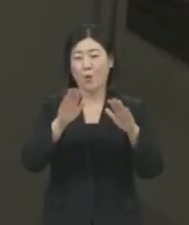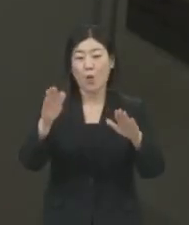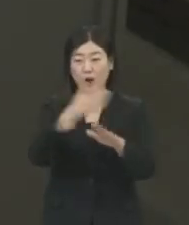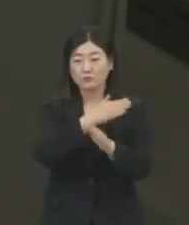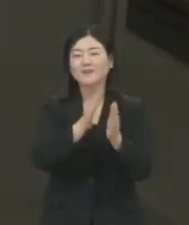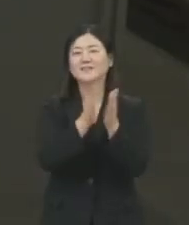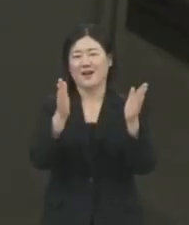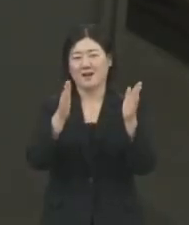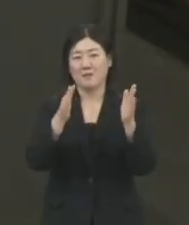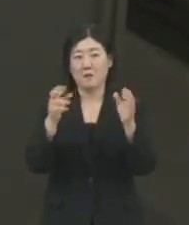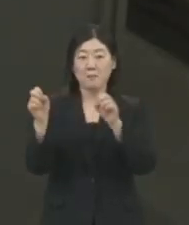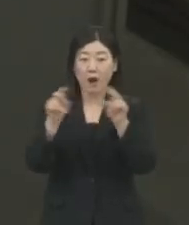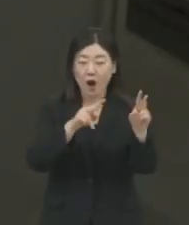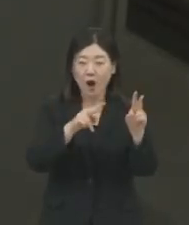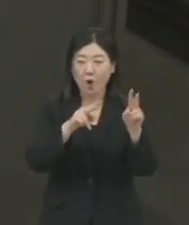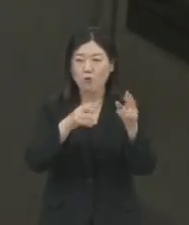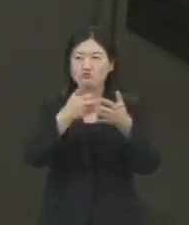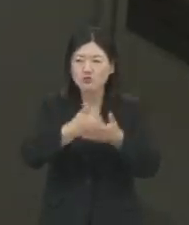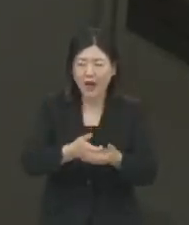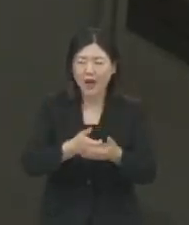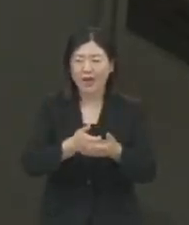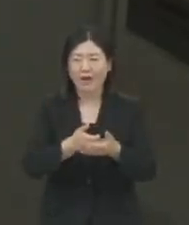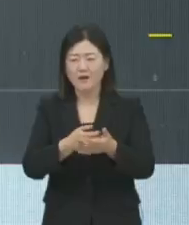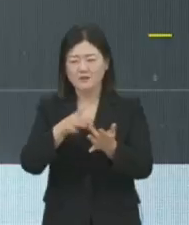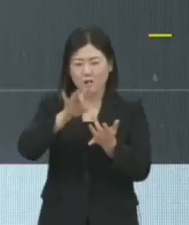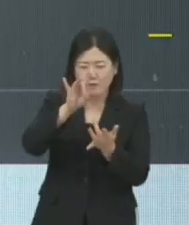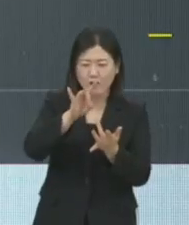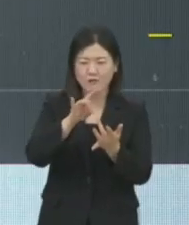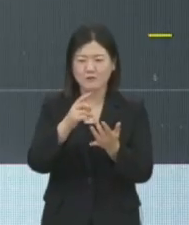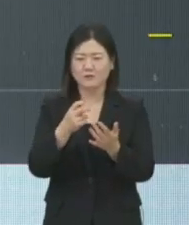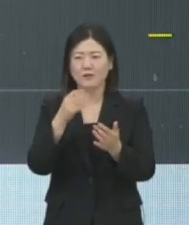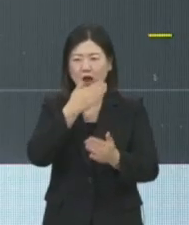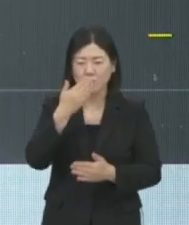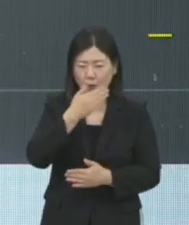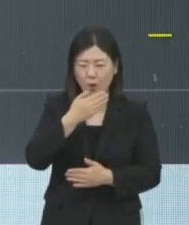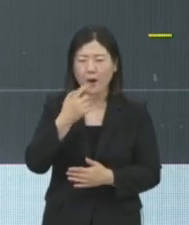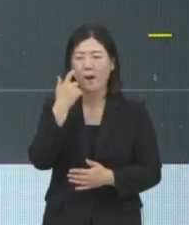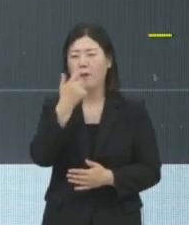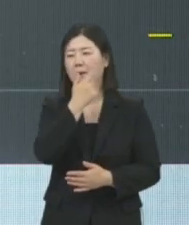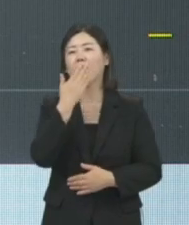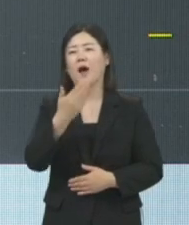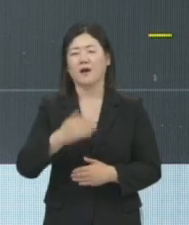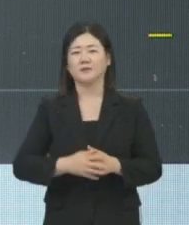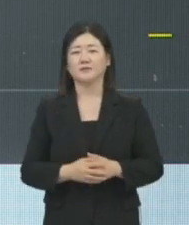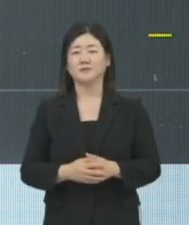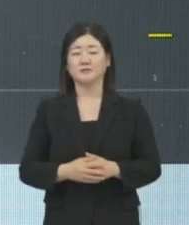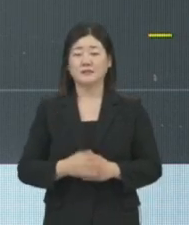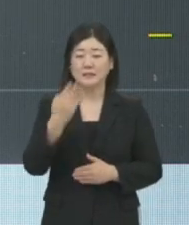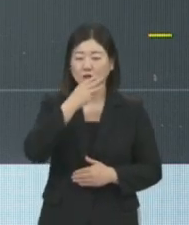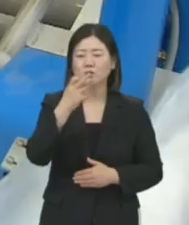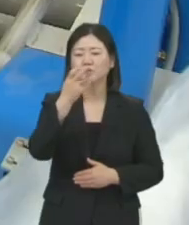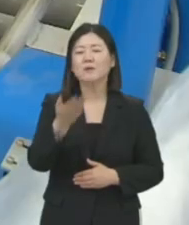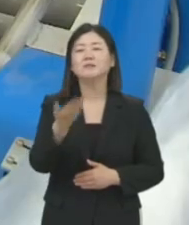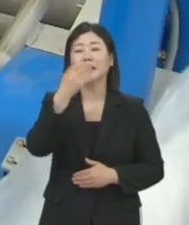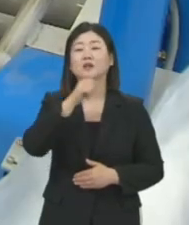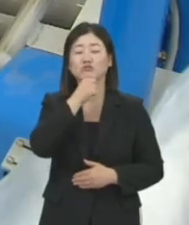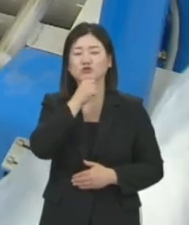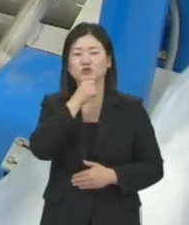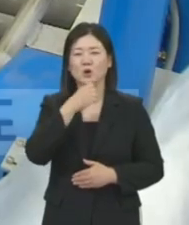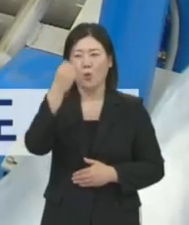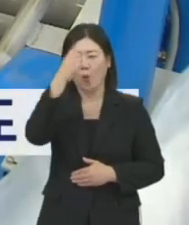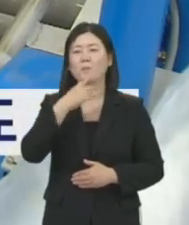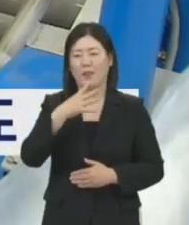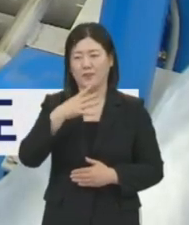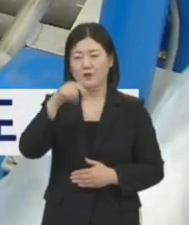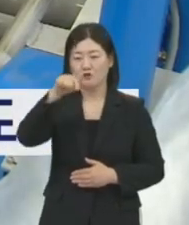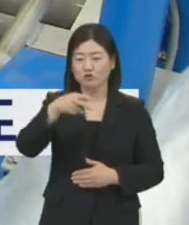가동되면서 즉석에서 무게와 비파괴 선별기를 이용한 당도 측정까지 이루어집니다. 당도 13브릭스 이상의 고품질만